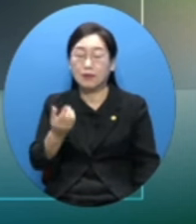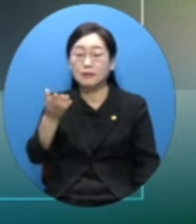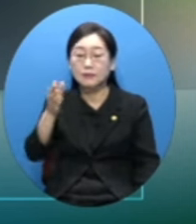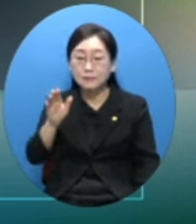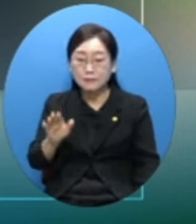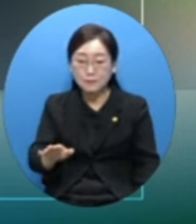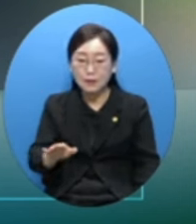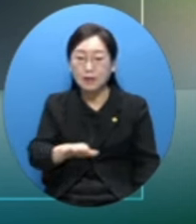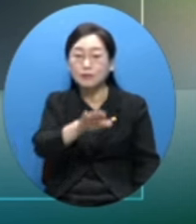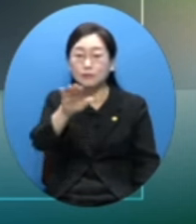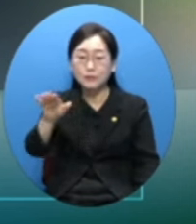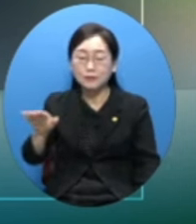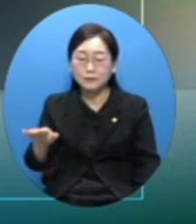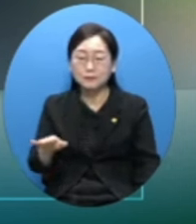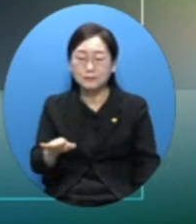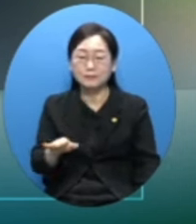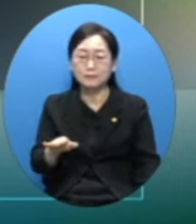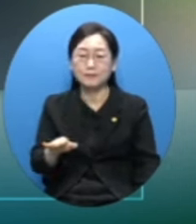우리가